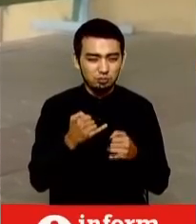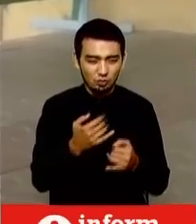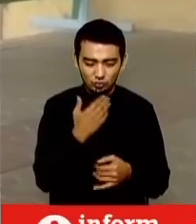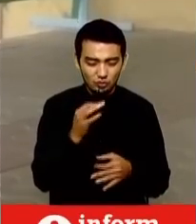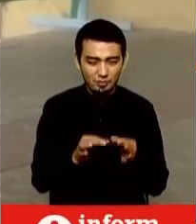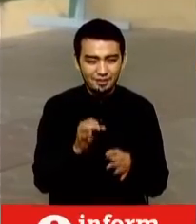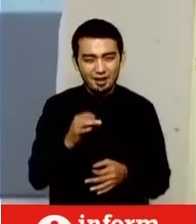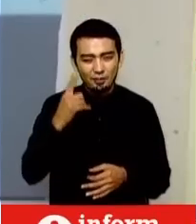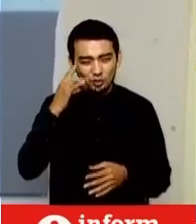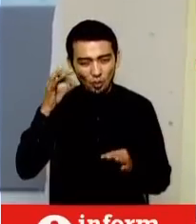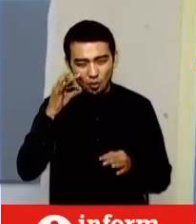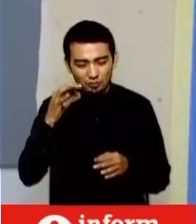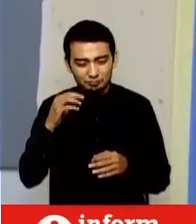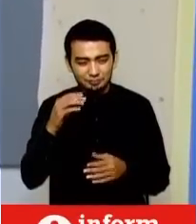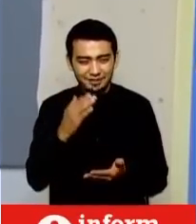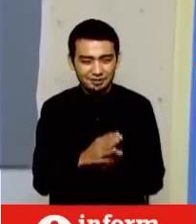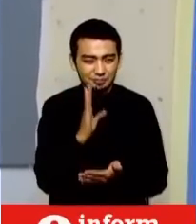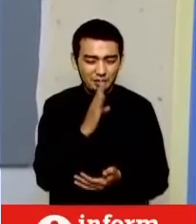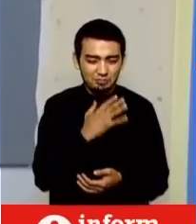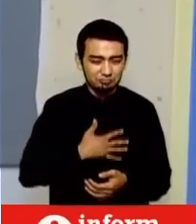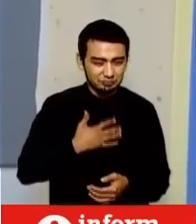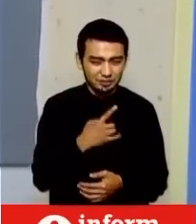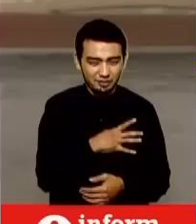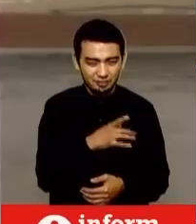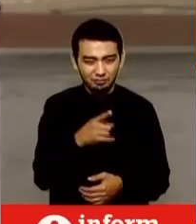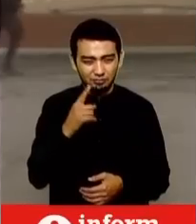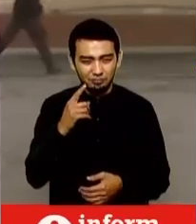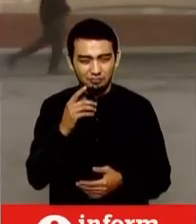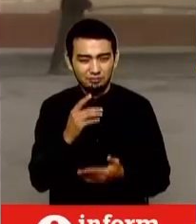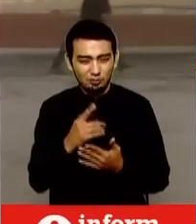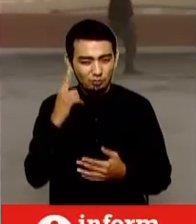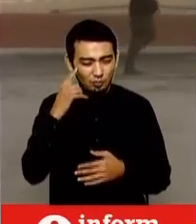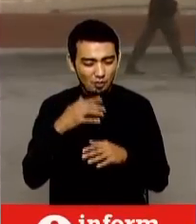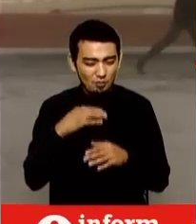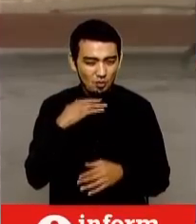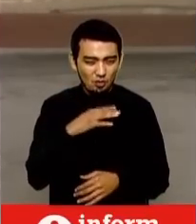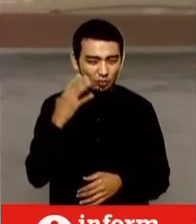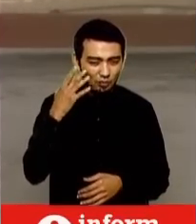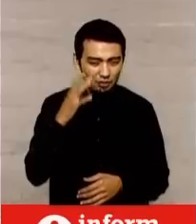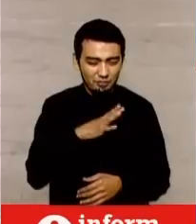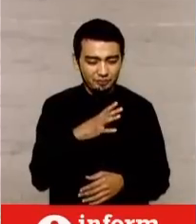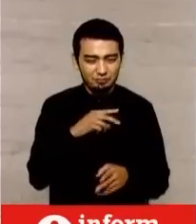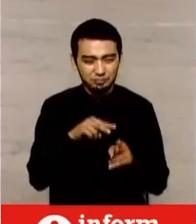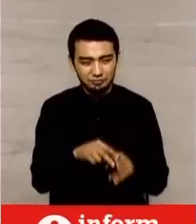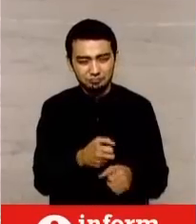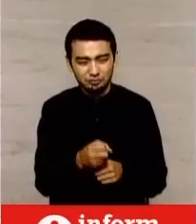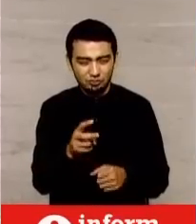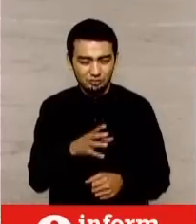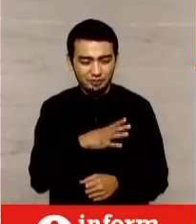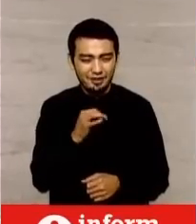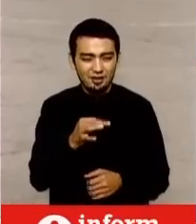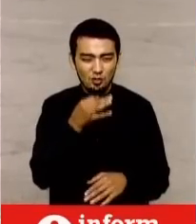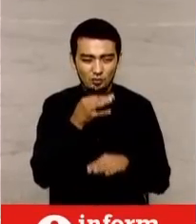Дейтұрғанмен психологиялық соққы алғанына алаңдаймын дейді анасы. Ал облыстық прокуратура өкілдері салғырттыққа жол берген жауаптыларды